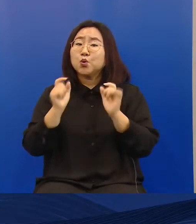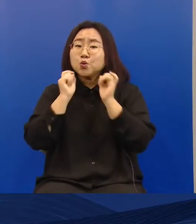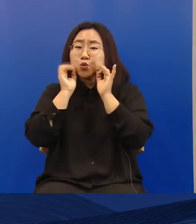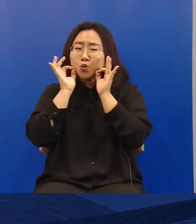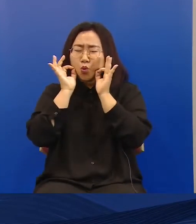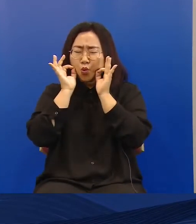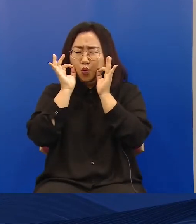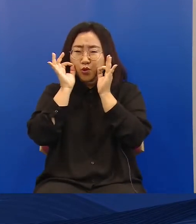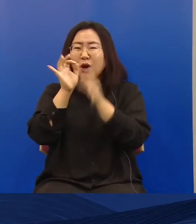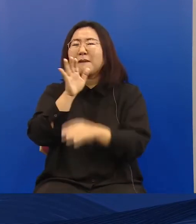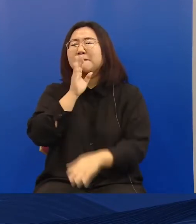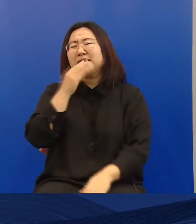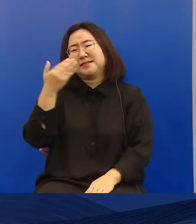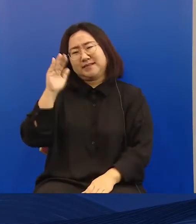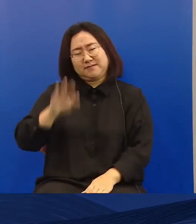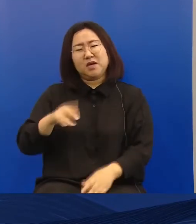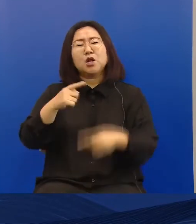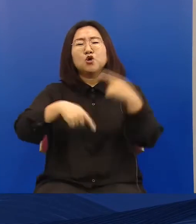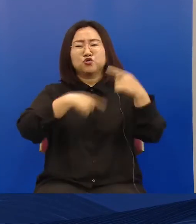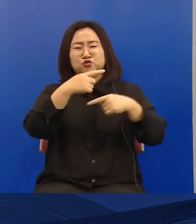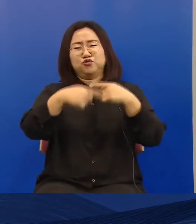노력에 무색할 정도로